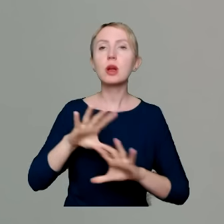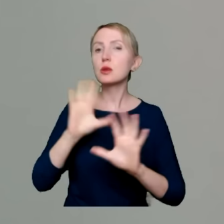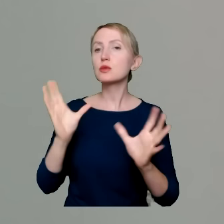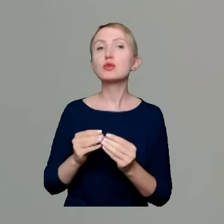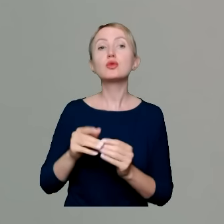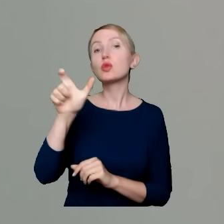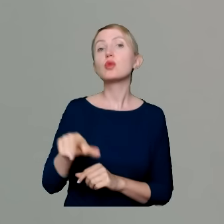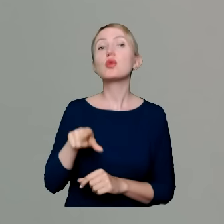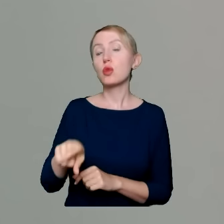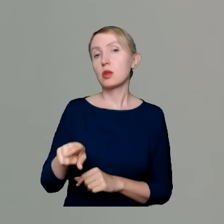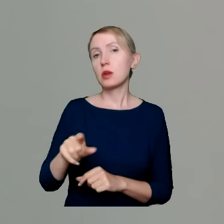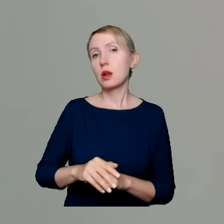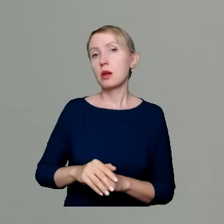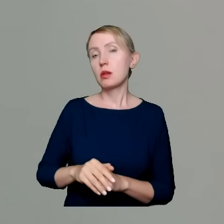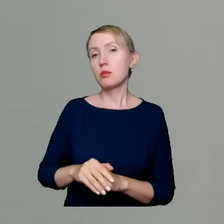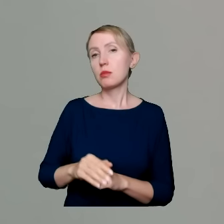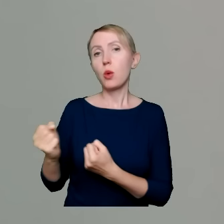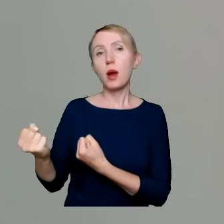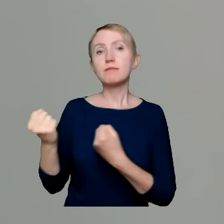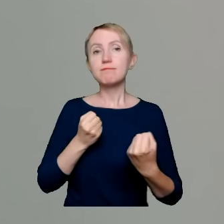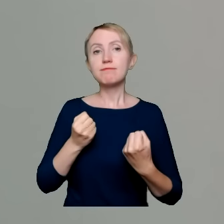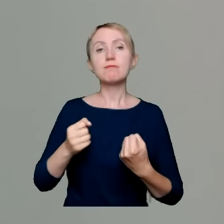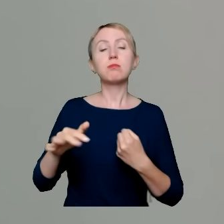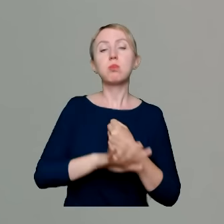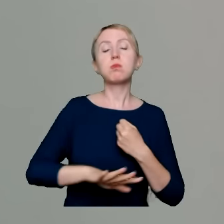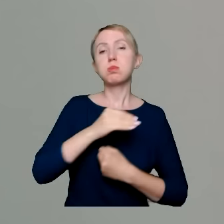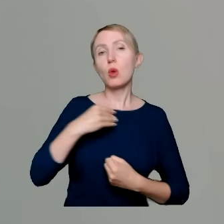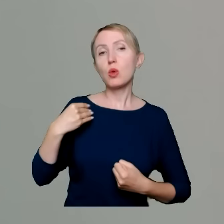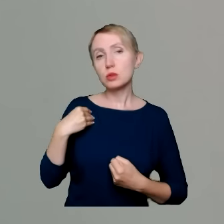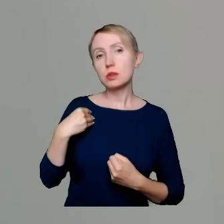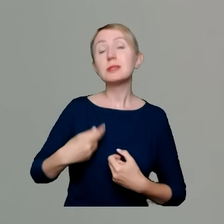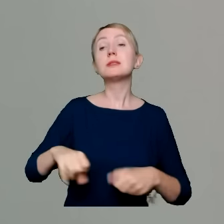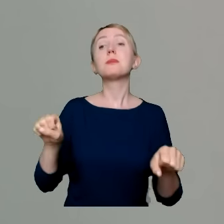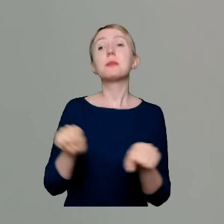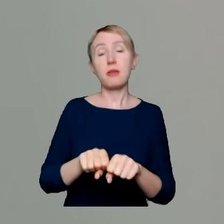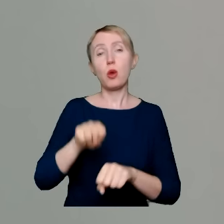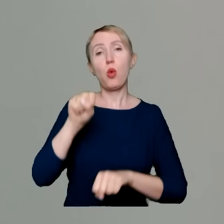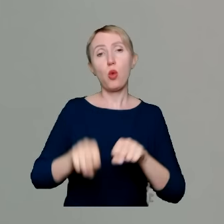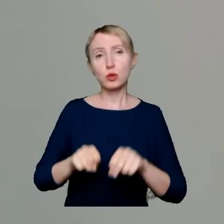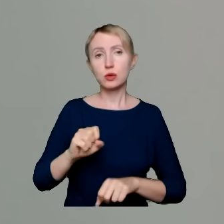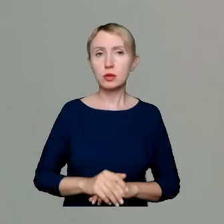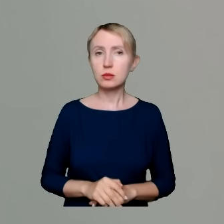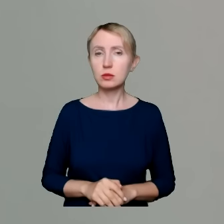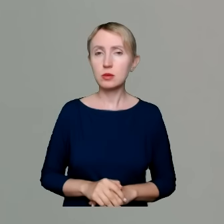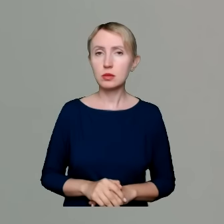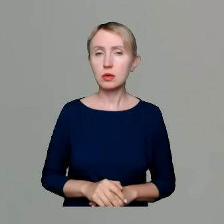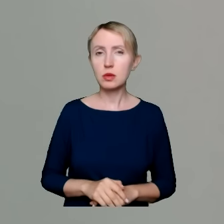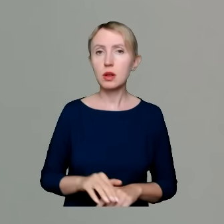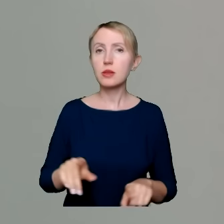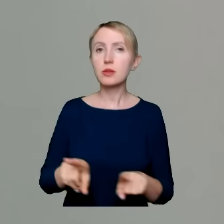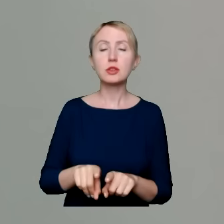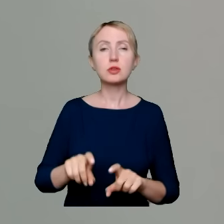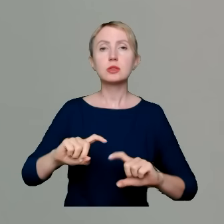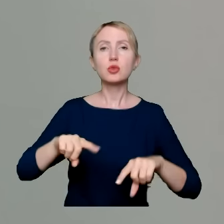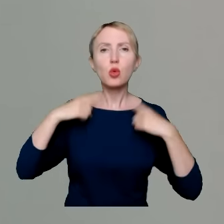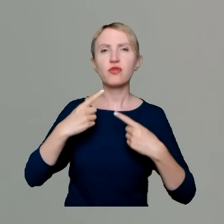była deportowana na terytorium Polski i sprawiedliwo osądzona. Łącznie z dożywociem, dlatego że nie może